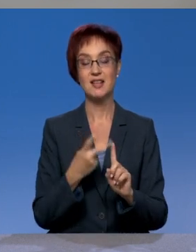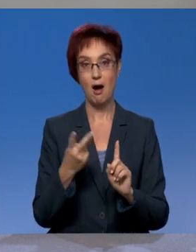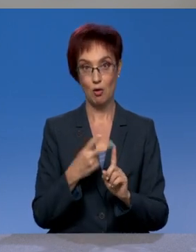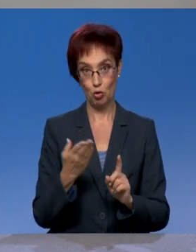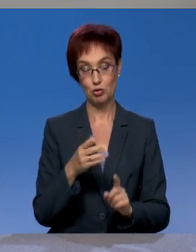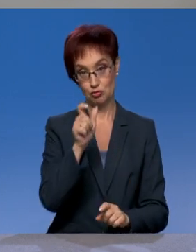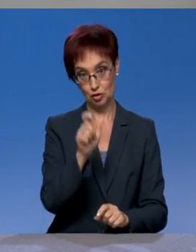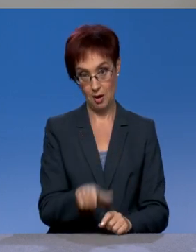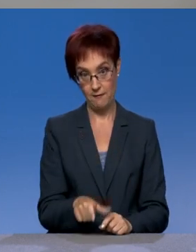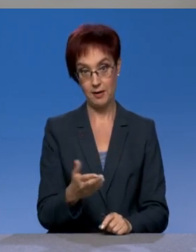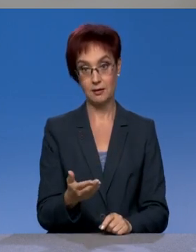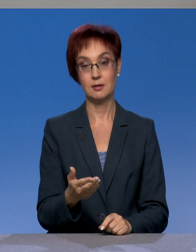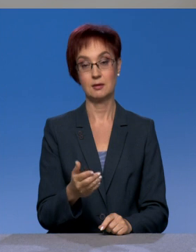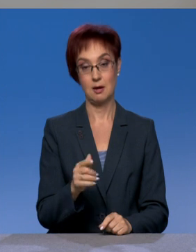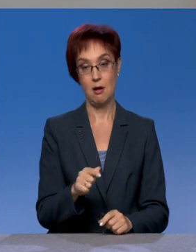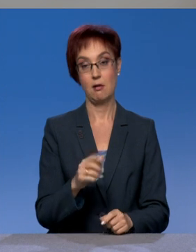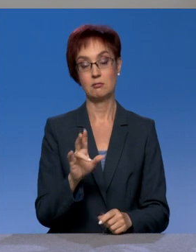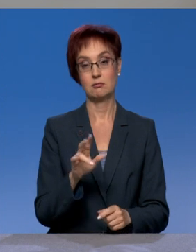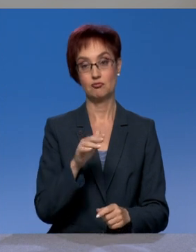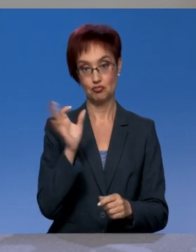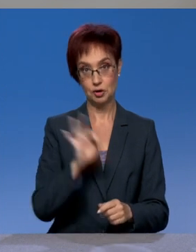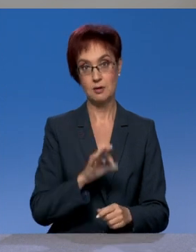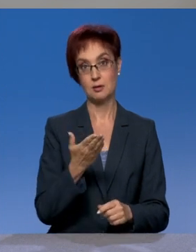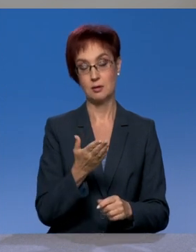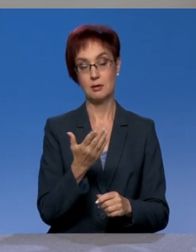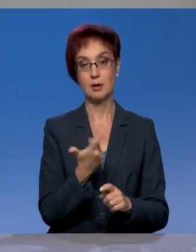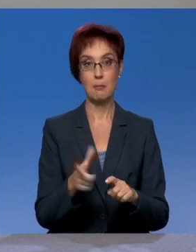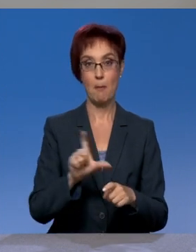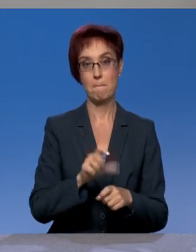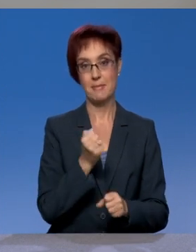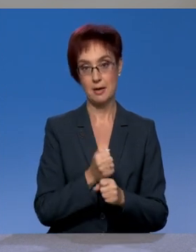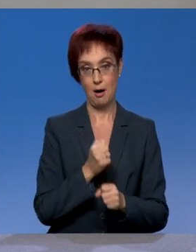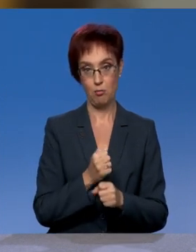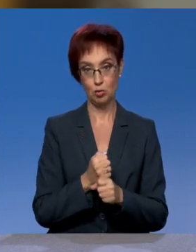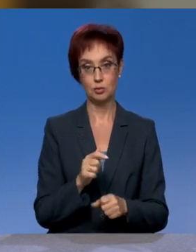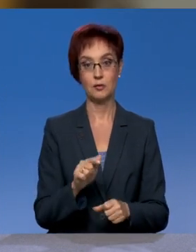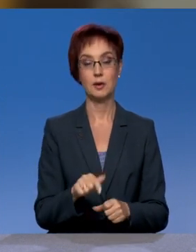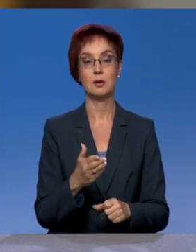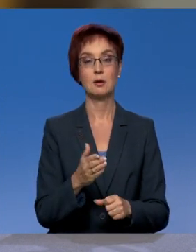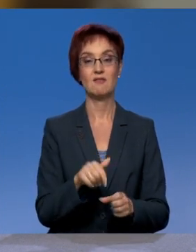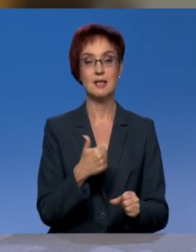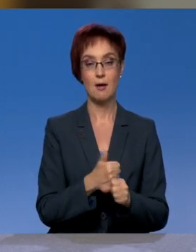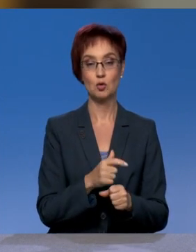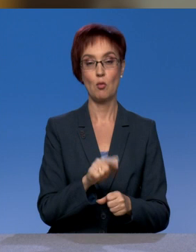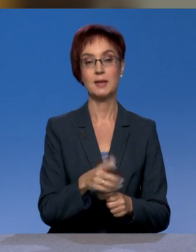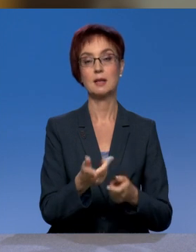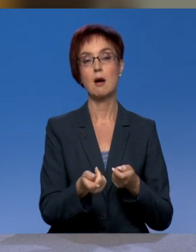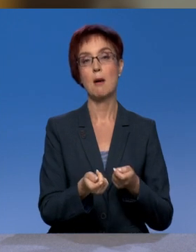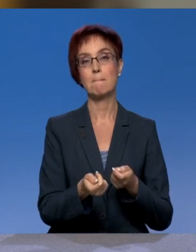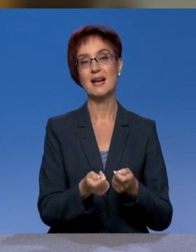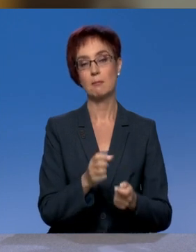на 31% больше нормы рабочего времени в месяц. В тройке лидеров трудоголиков – маркетологи, врачи и педагоги.